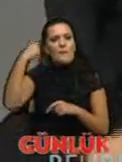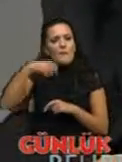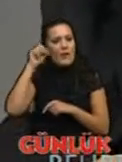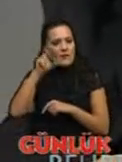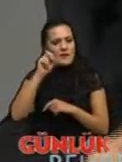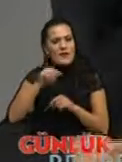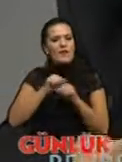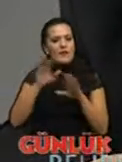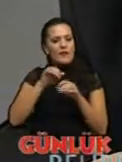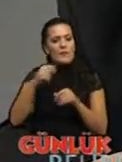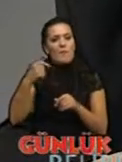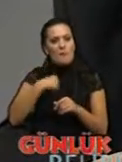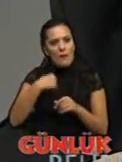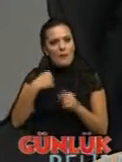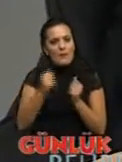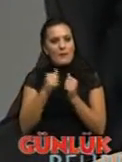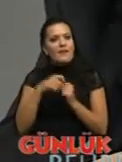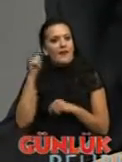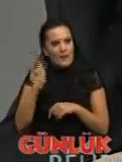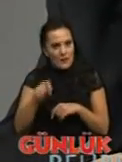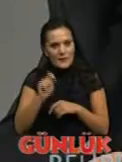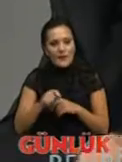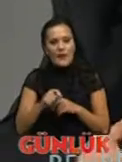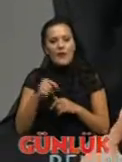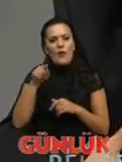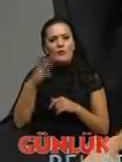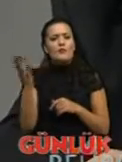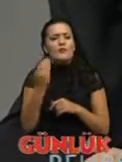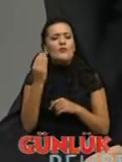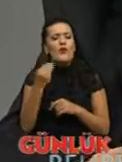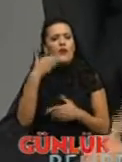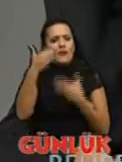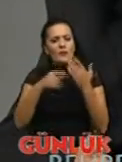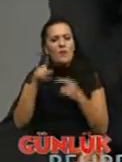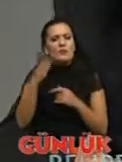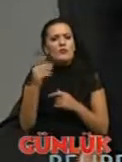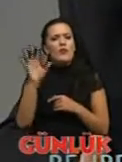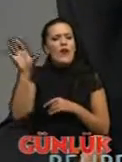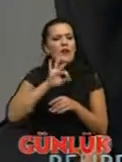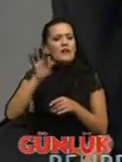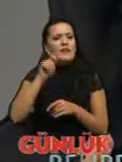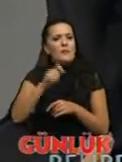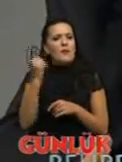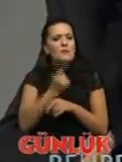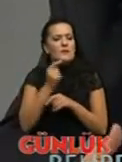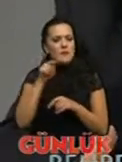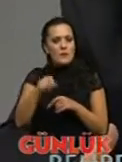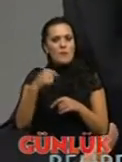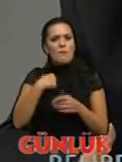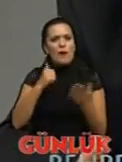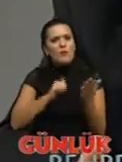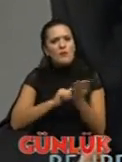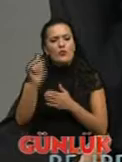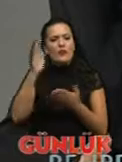belgeseller yayınlanıyor. Benle de lütfettiler, yaptılar. Orada çok üzerinde durdum ve oradan çok alıntı yapılan bir şeydir. Ben